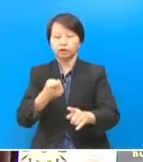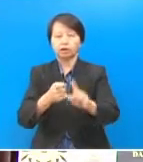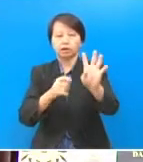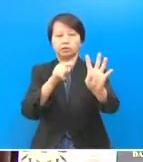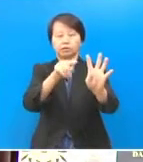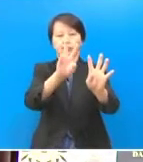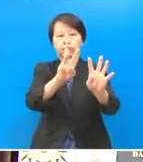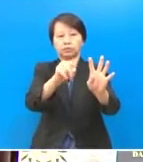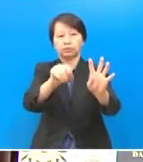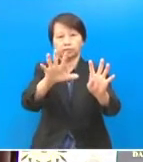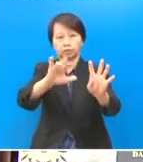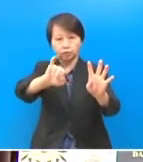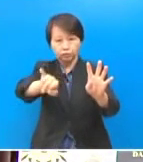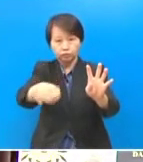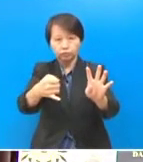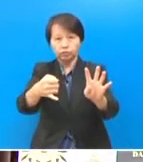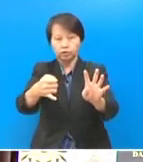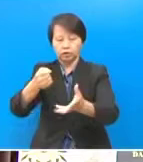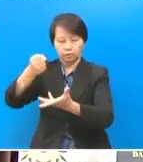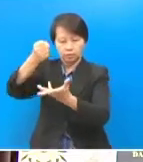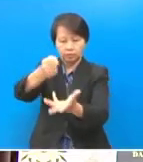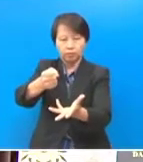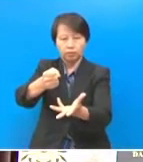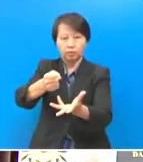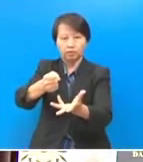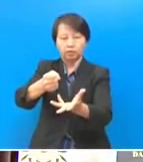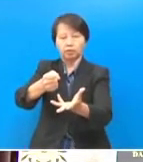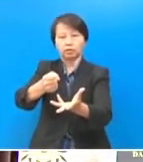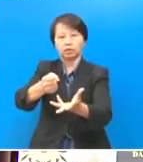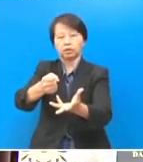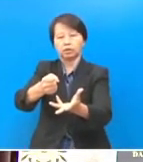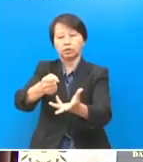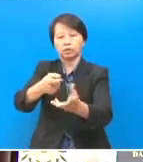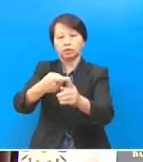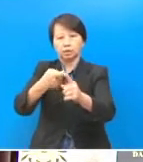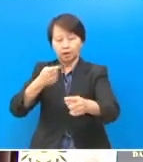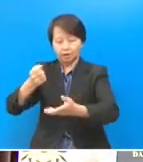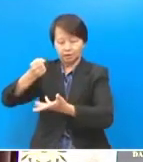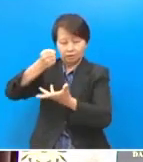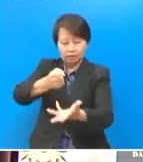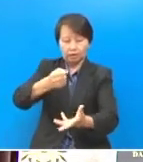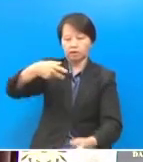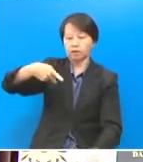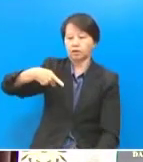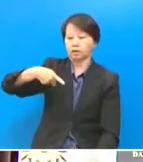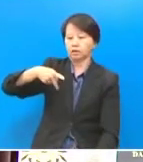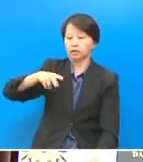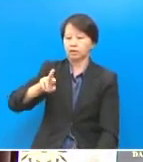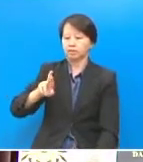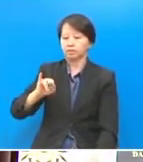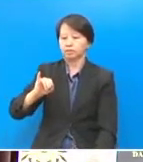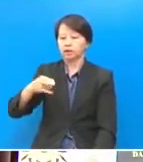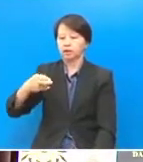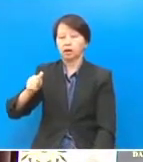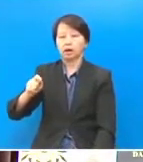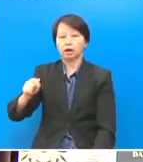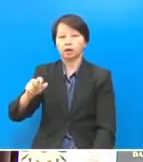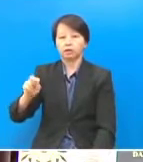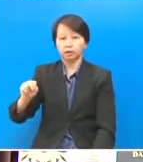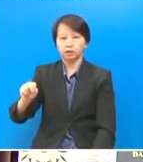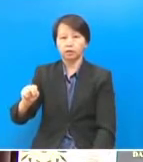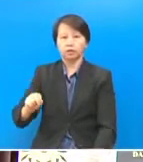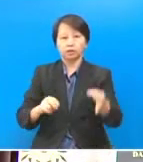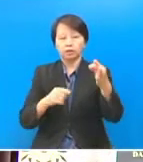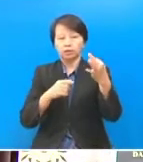polemaju tertinggi di bawah peruntukan prihatin ya diumumkan oleh menteri keuangan baru wahid baru-baru ini 19000000 ide